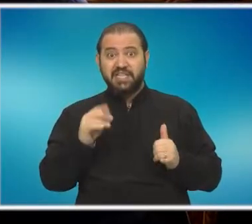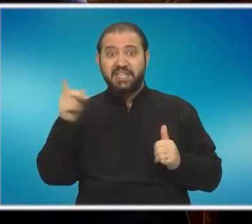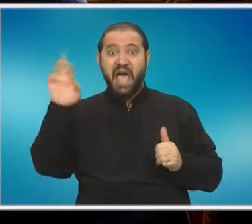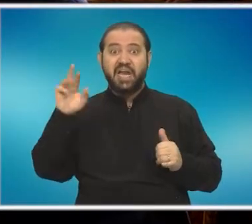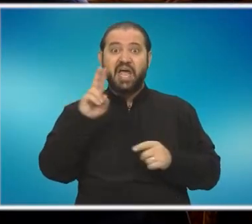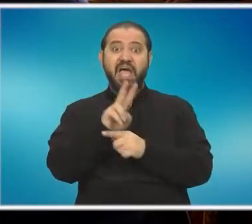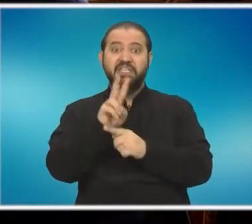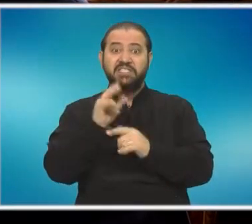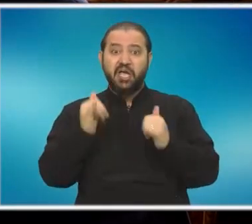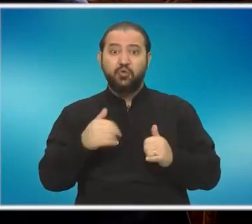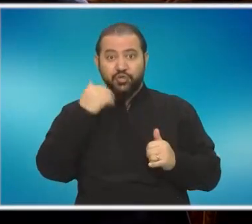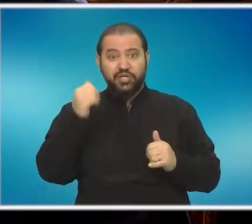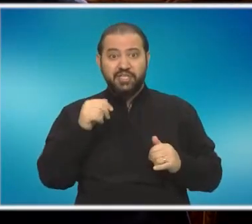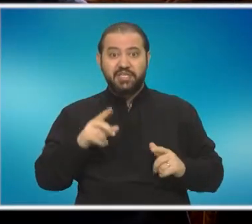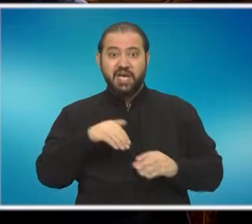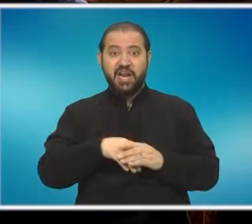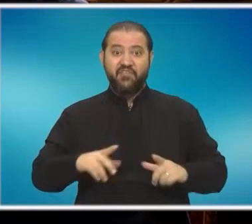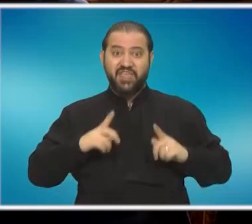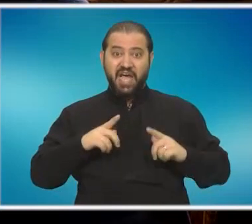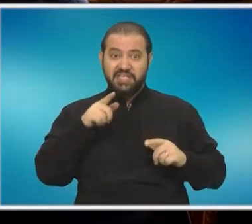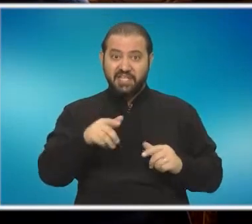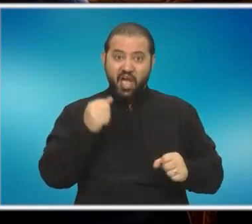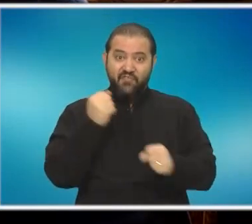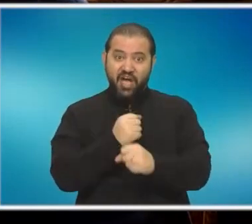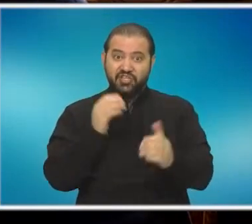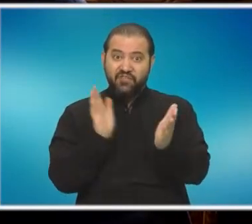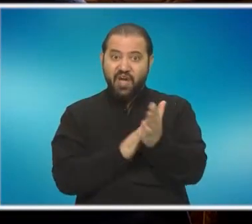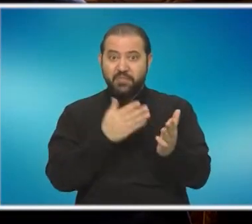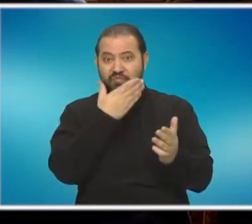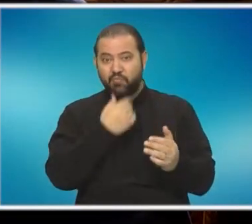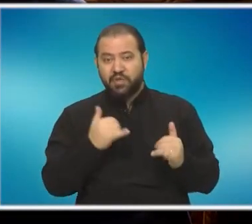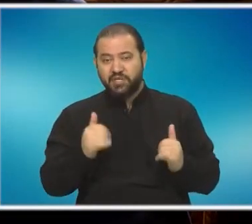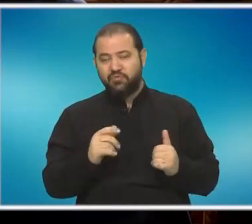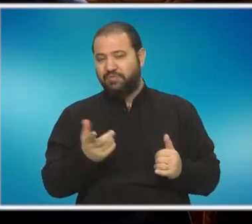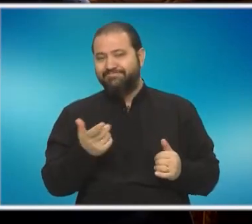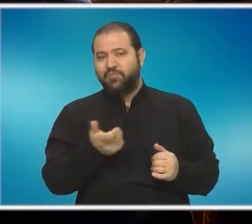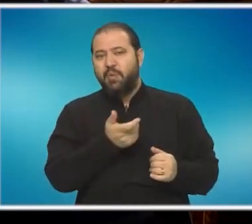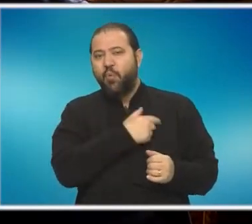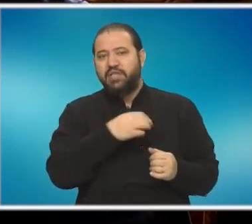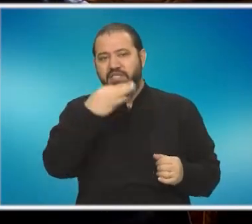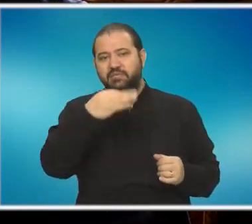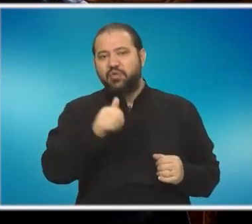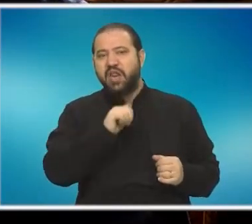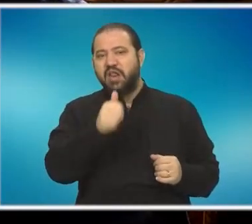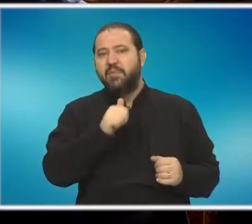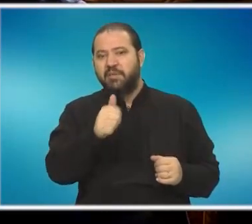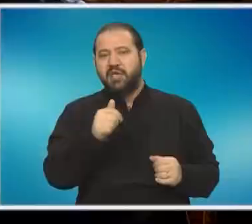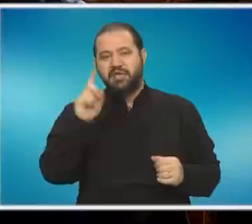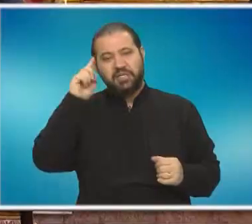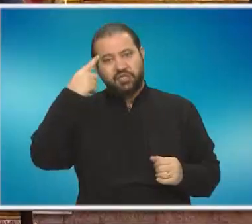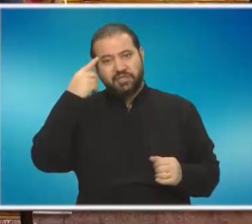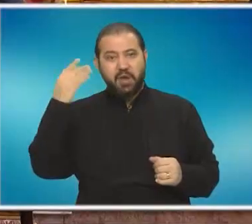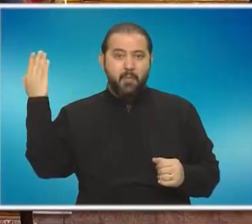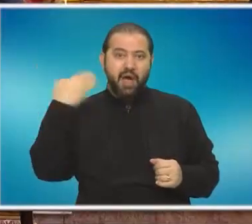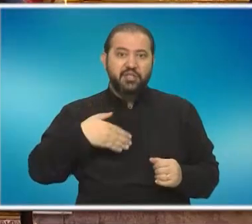ta persoană, nu mai e nimic de tăgăduit. Să știți că